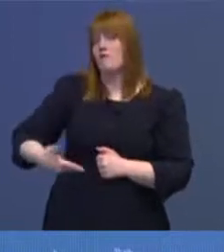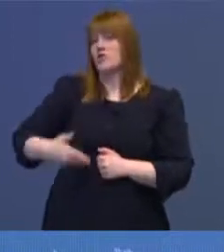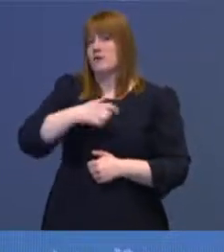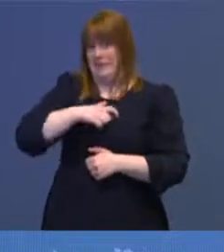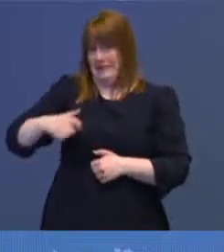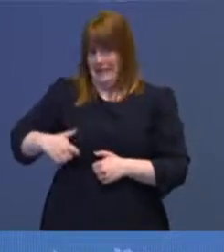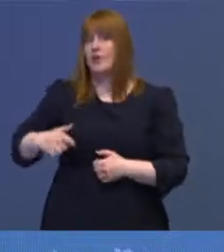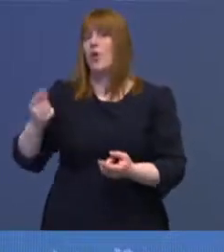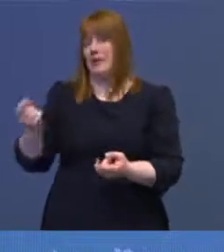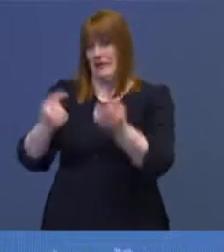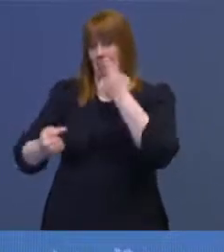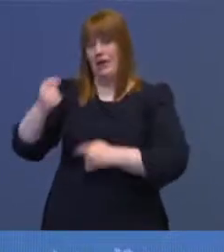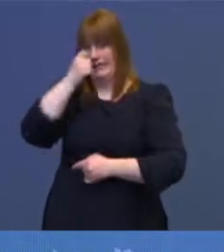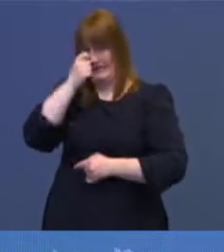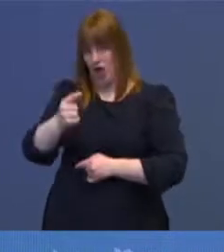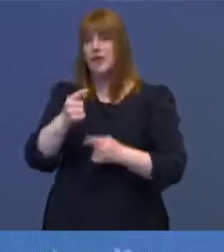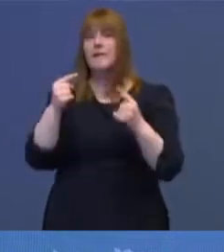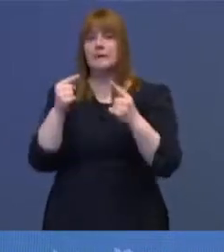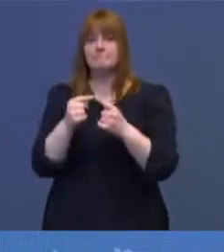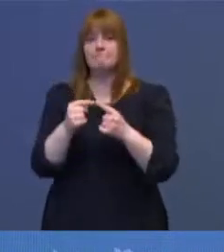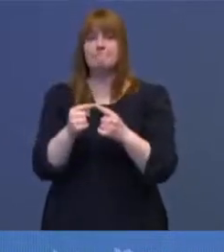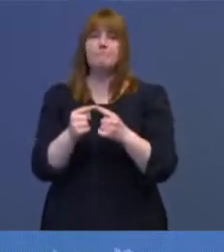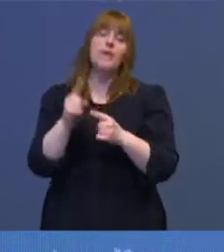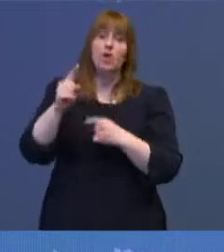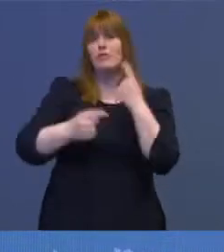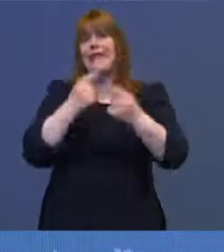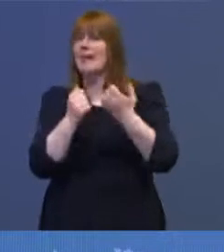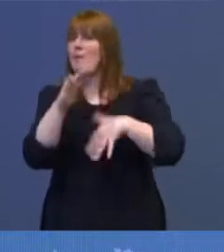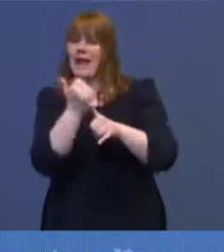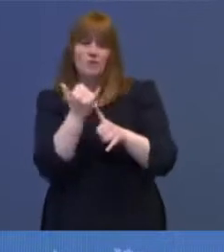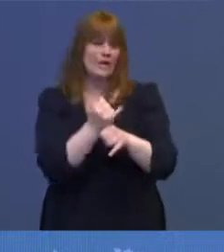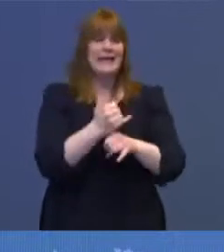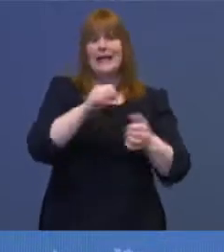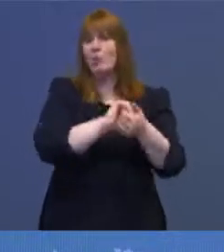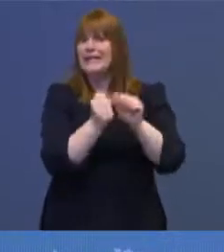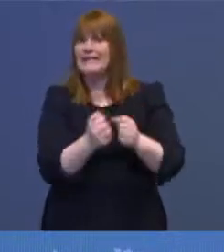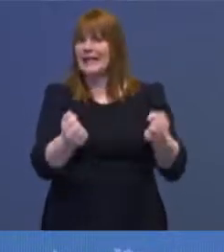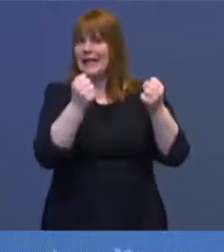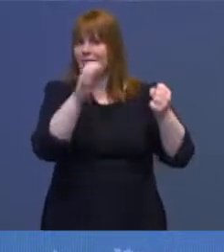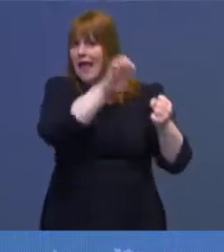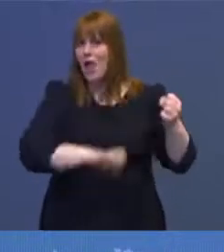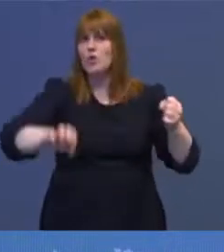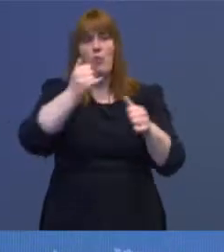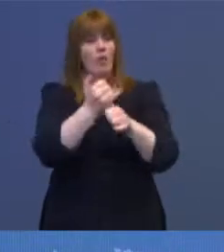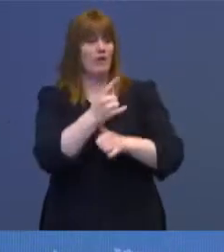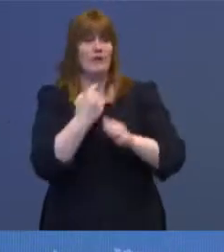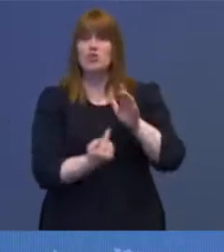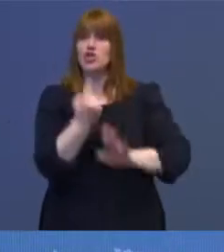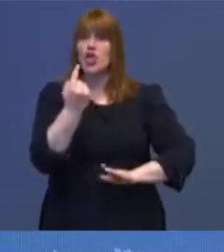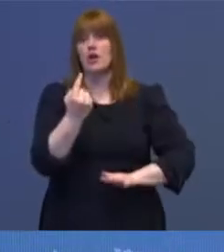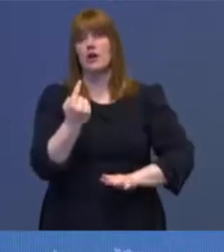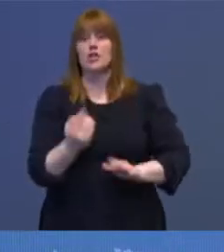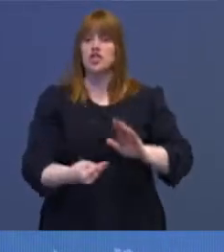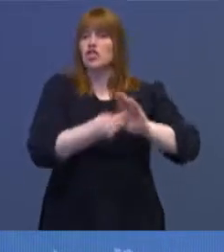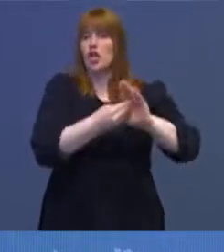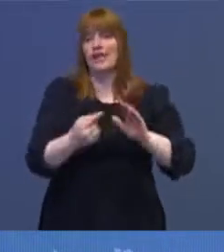går diskusjonene i de militære og politiske kretsene i Europa hvordan vi skal støtte våre allierte som opplever seg